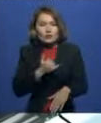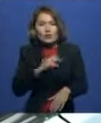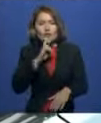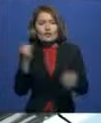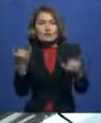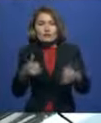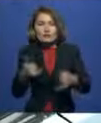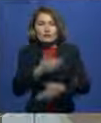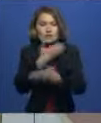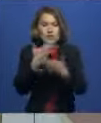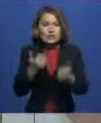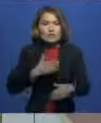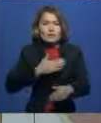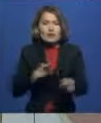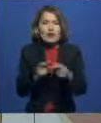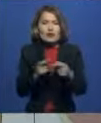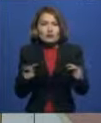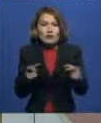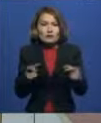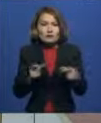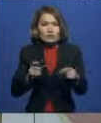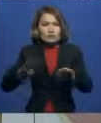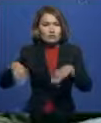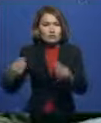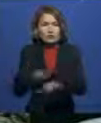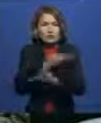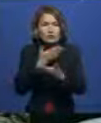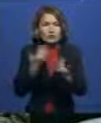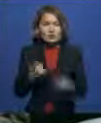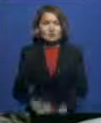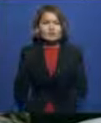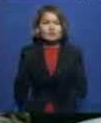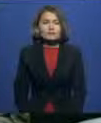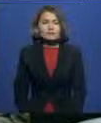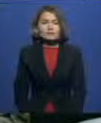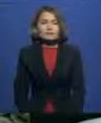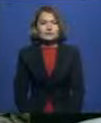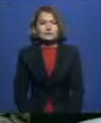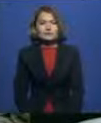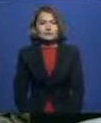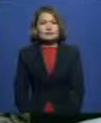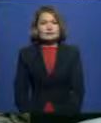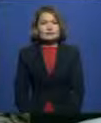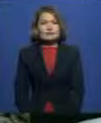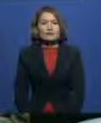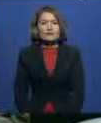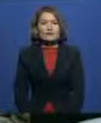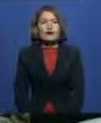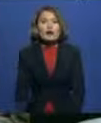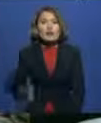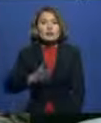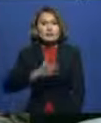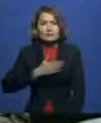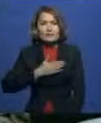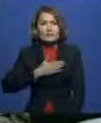фирмаларда істейміз ол. Бізге талон деген бермейді. Машиналар жүріп жатыр ғой, машина тоқтап қалған очередьтер жоқ қой бізде. Или тоқтап қалған